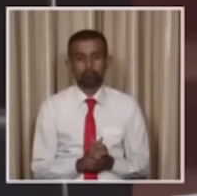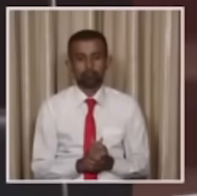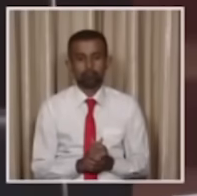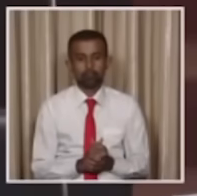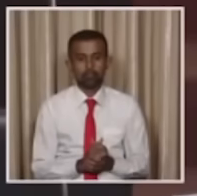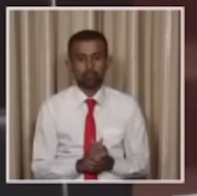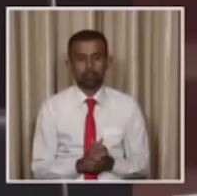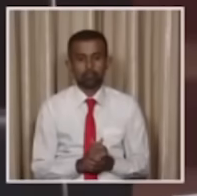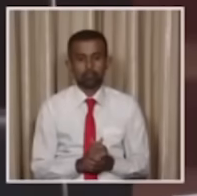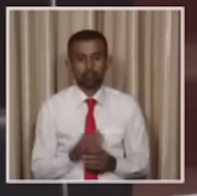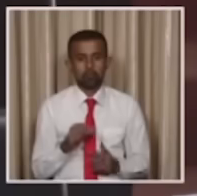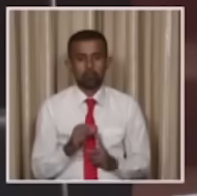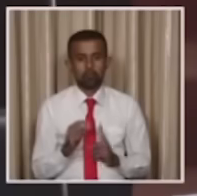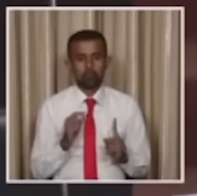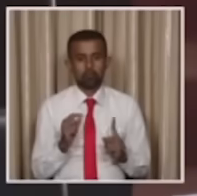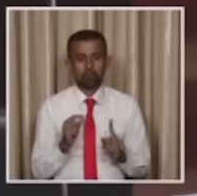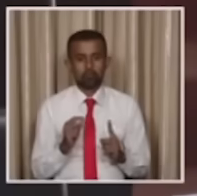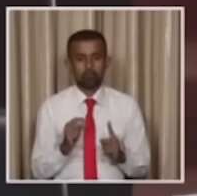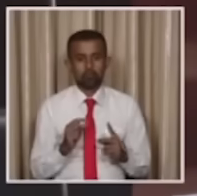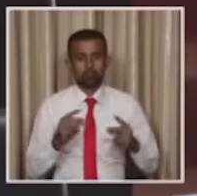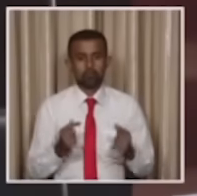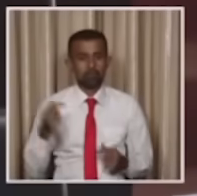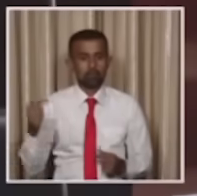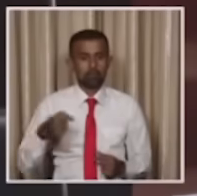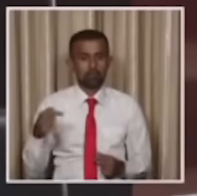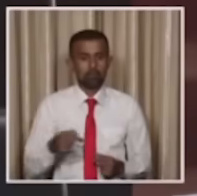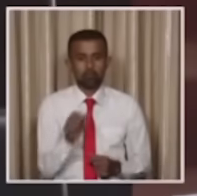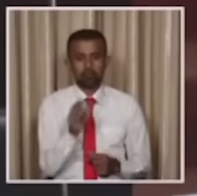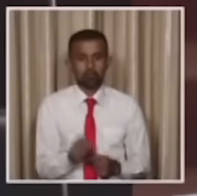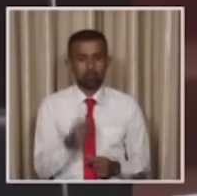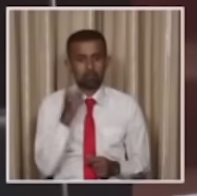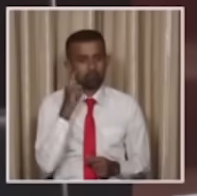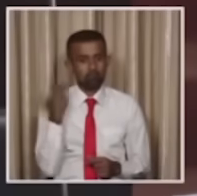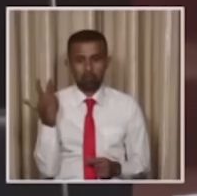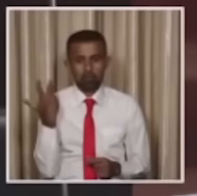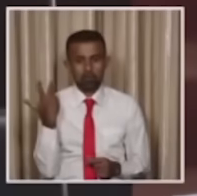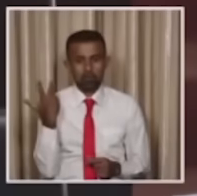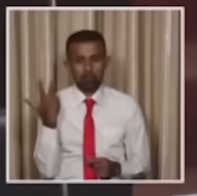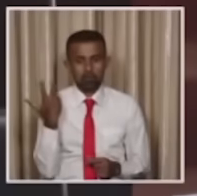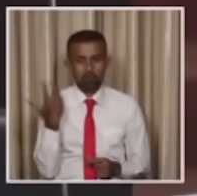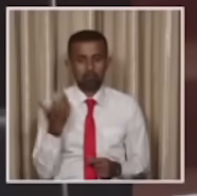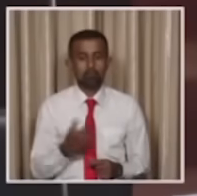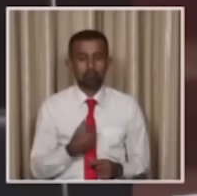ඒක මේ පාර්ලිමේන්තුවේ ඉඳලා හිටලේ නෑ. ඒක දන්නේ නෑ. ඒ වගේ මම කියන්න